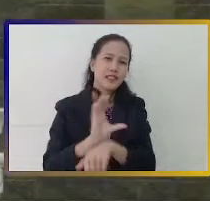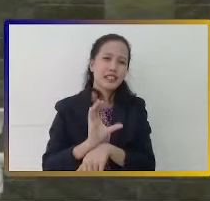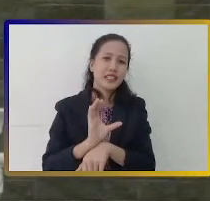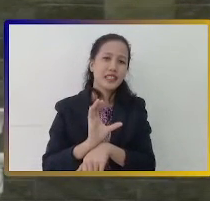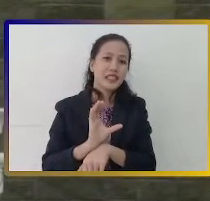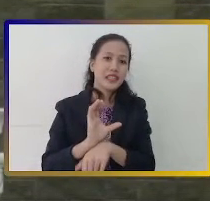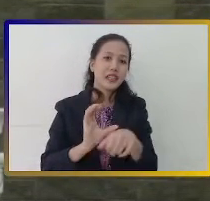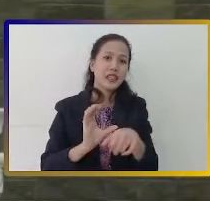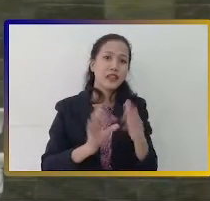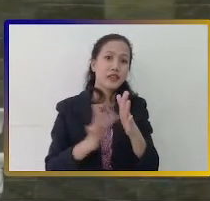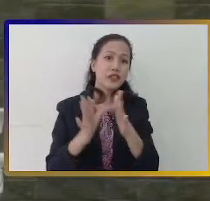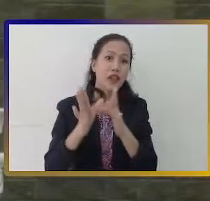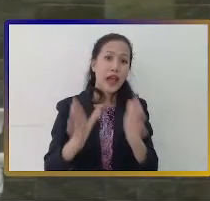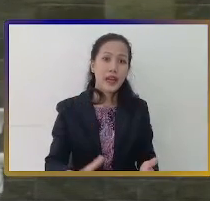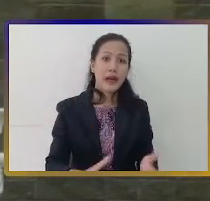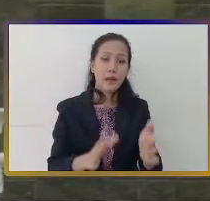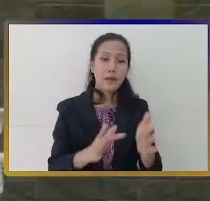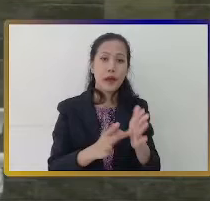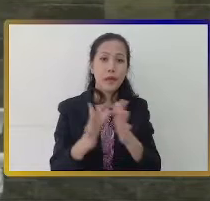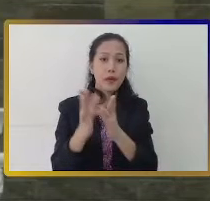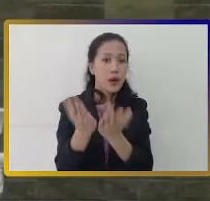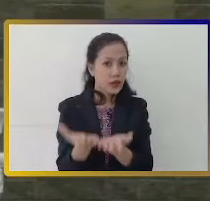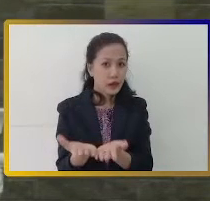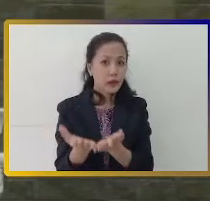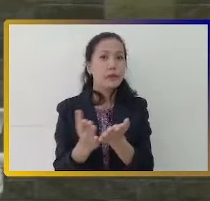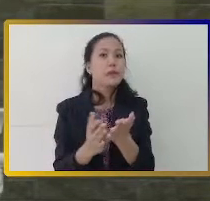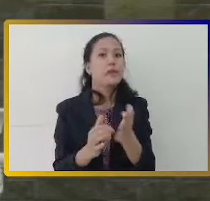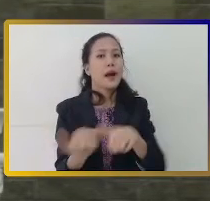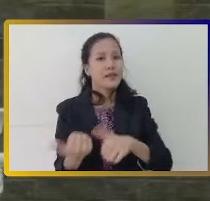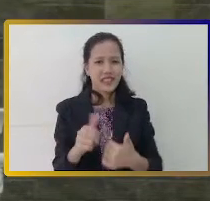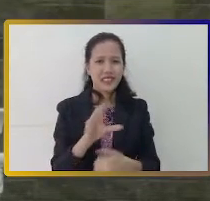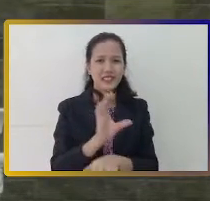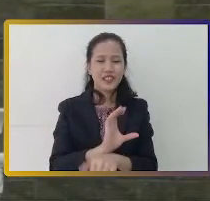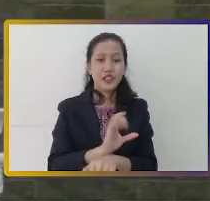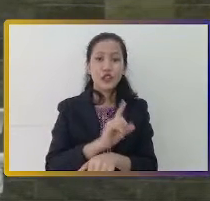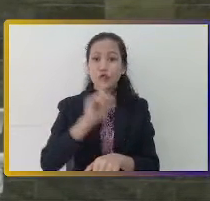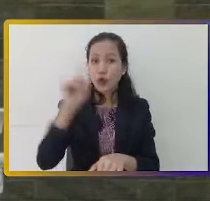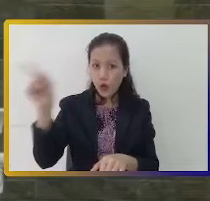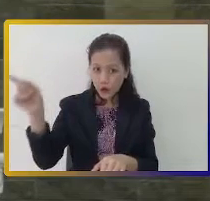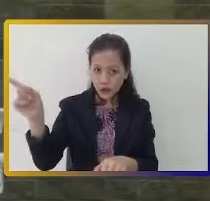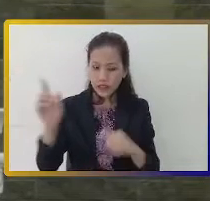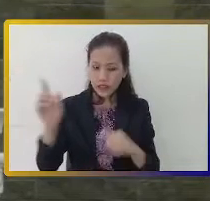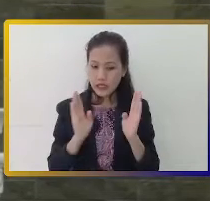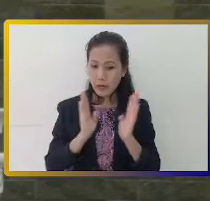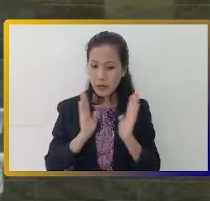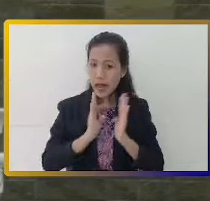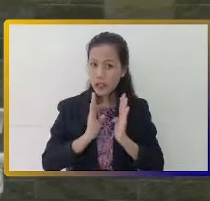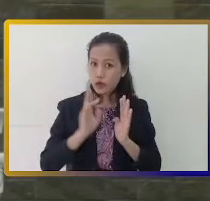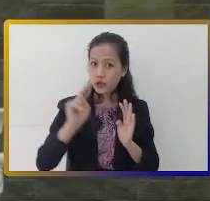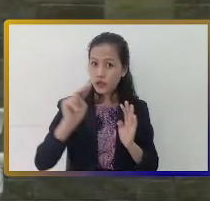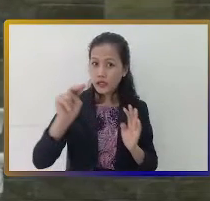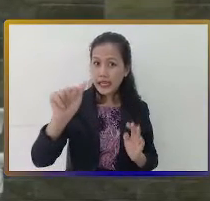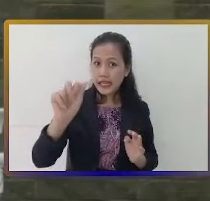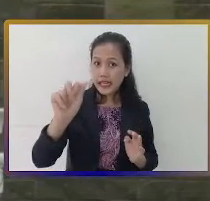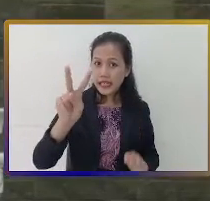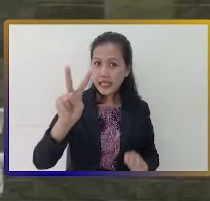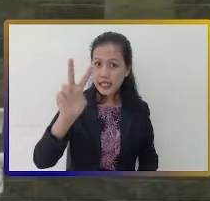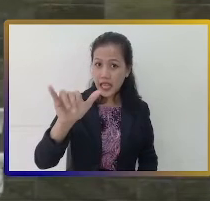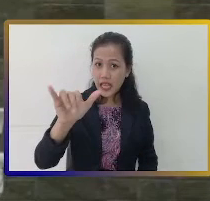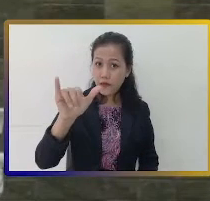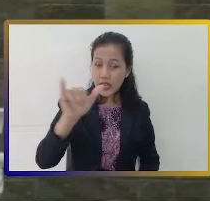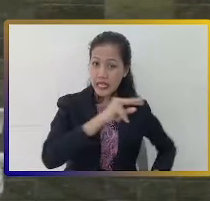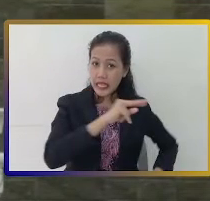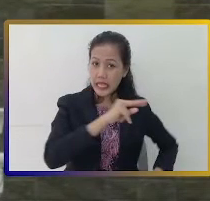Navy Base, hindi sa PMA side, kundi sa Navy Base, mga kapatid. At panalangin nyo rin po, isama nyo sa panalangin yung kanilang nalalapit